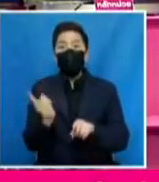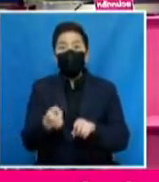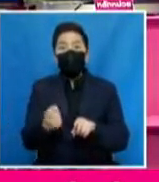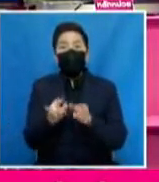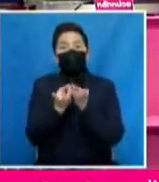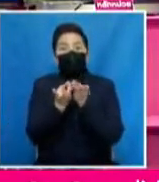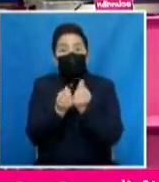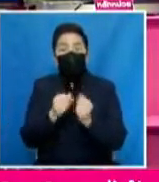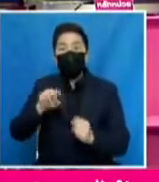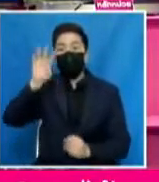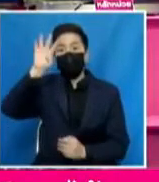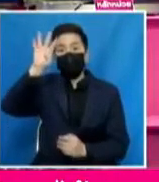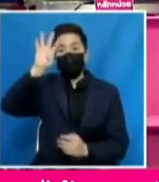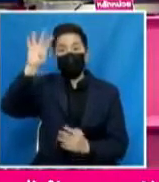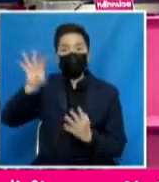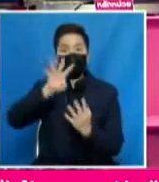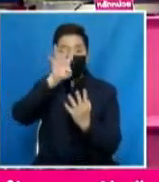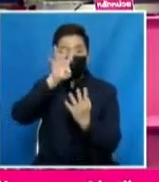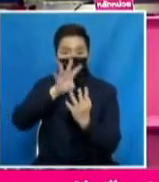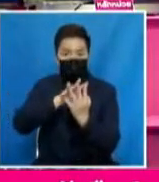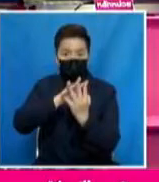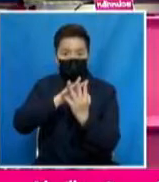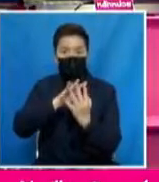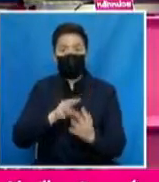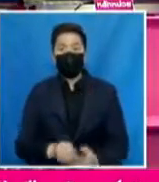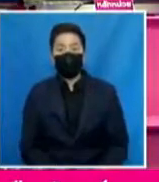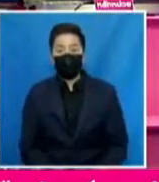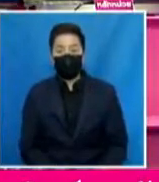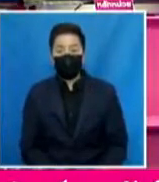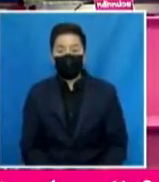ทำการออกรางวัลอันดับเลขท้าย4ตัว